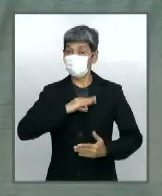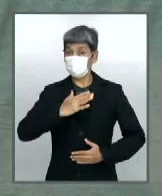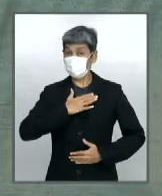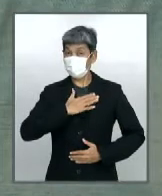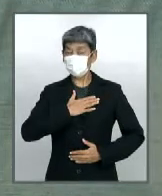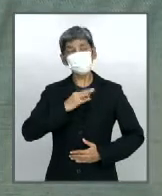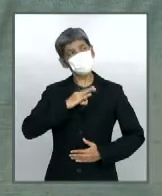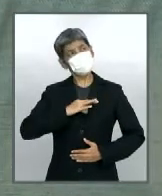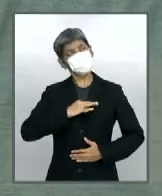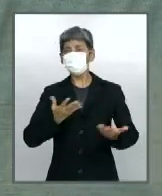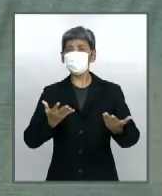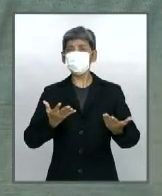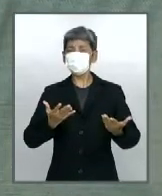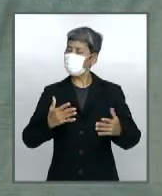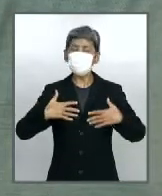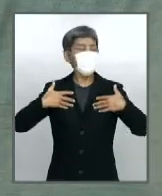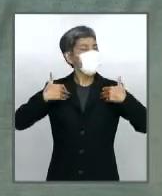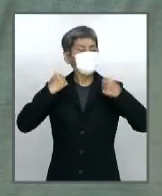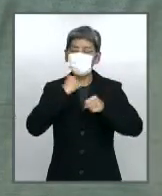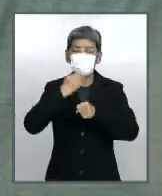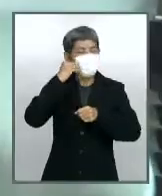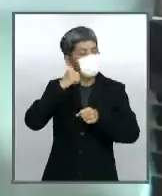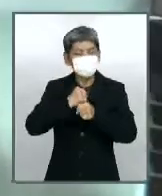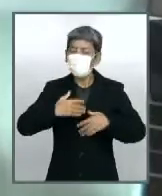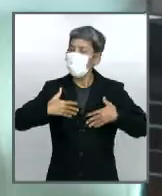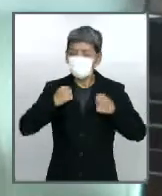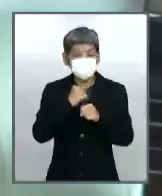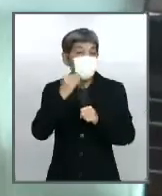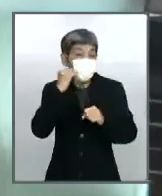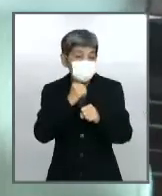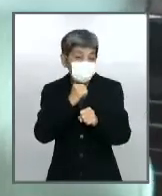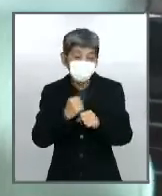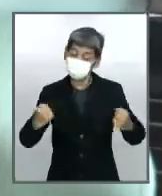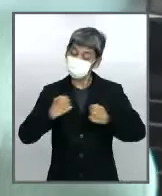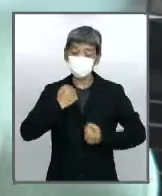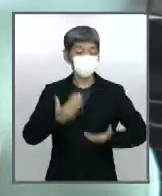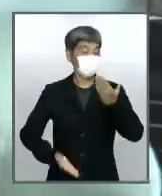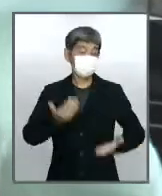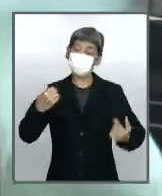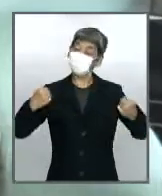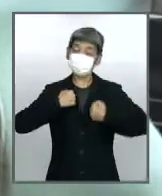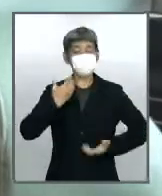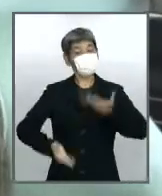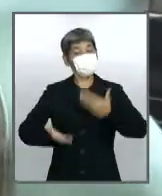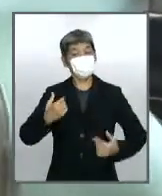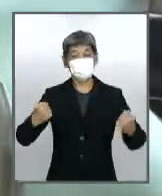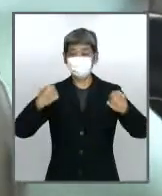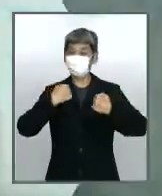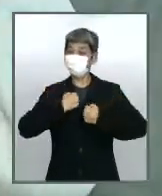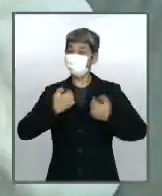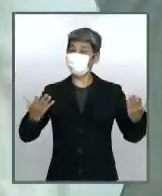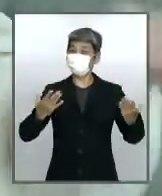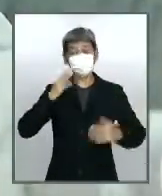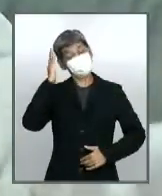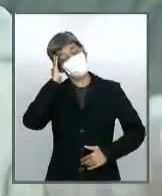ส่วนตัวก็รู้สึกว่าไม่มีที่ไหนสบายเท่าที่บ้านเพราะว่าทำงานที่บ้านแต่งตัวยังไงก็ได้ใส่ชุดอะไรก็ได้เนี่ยมายก็เ